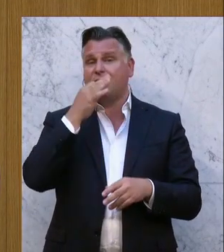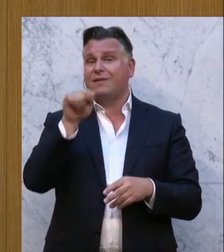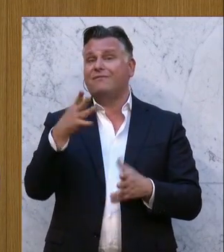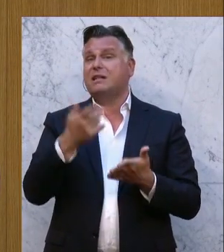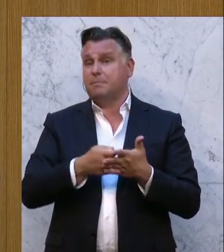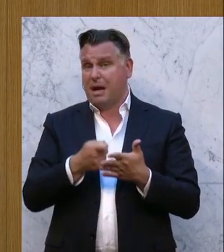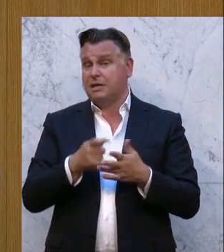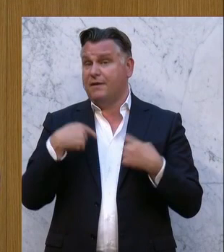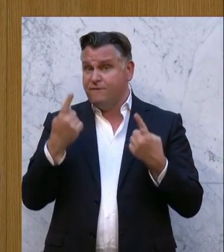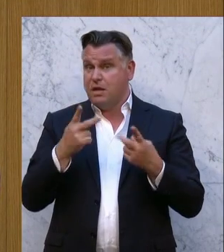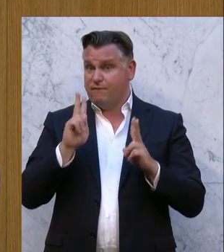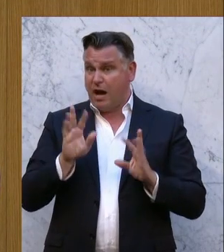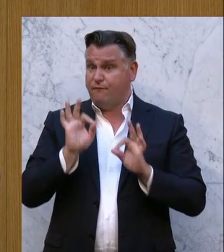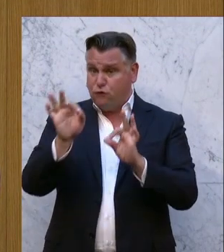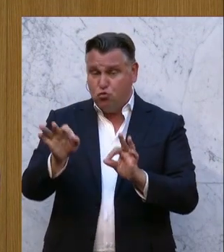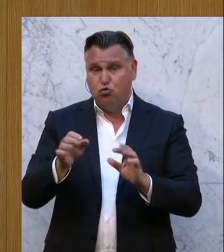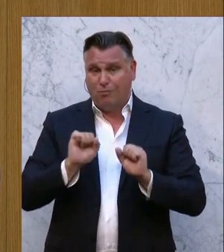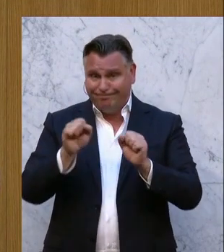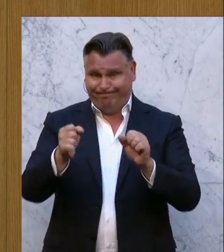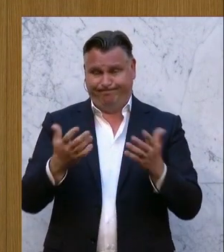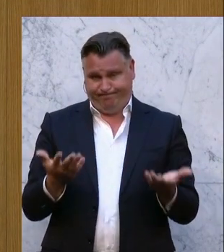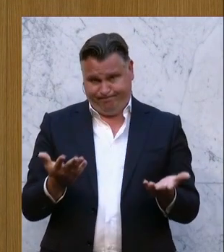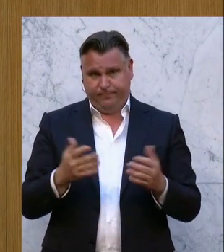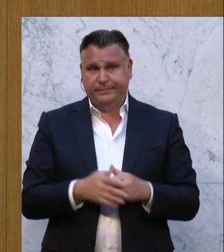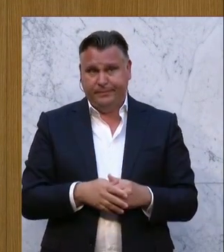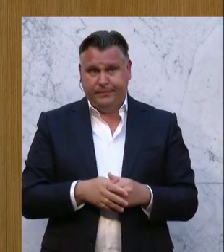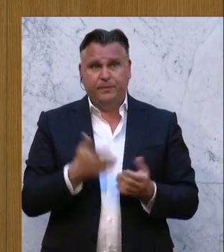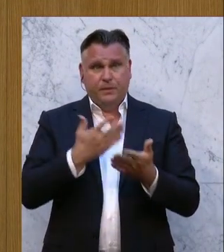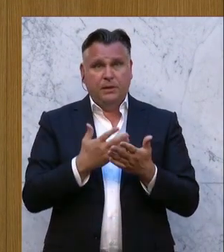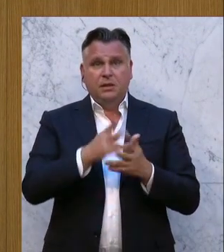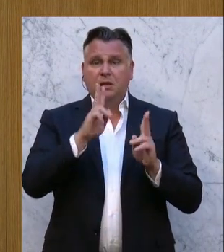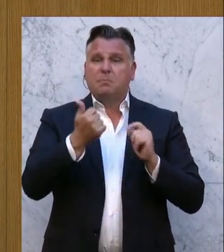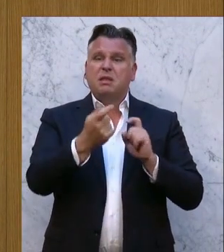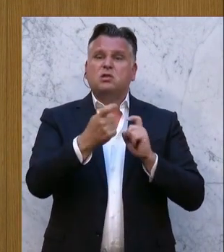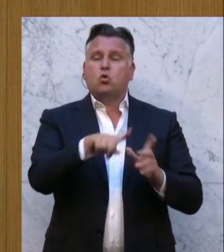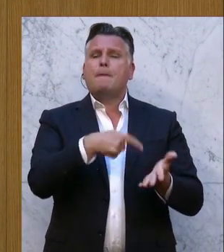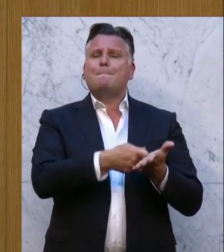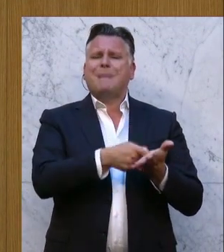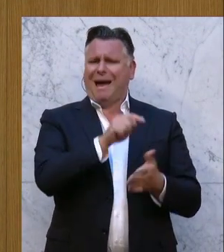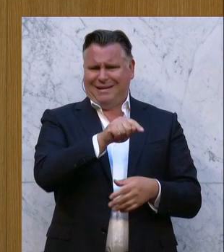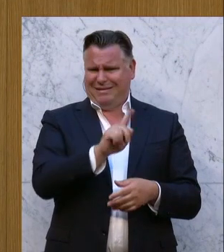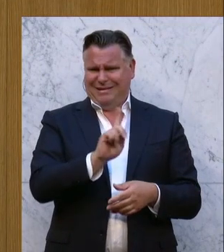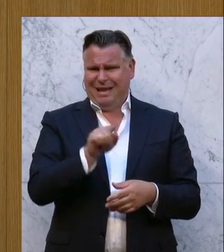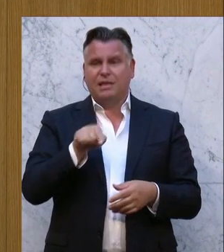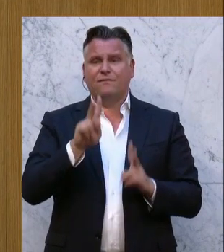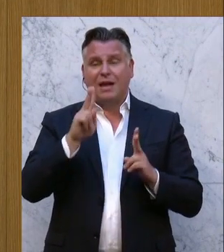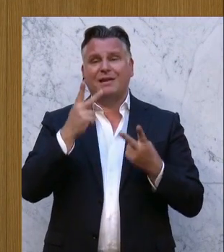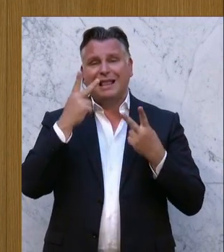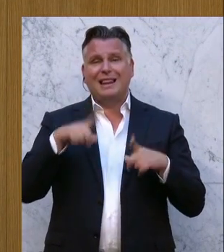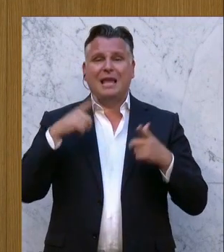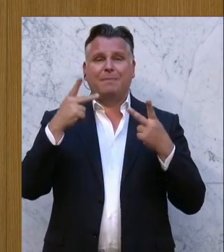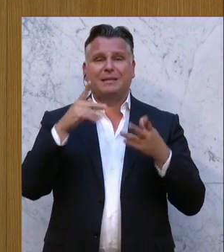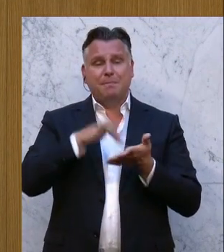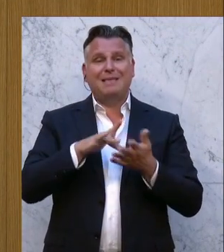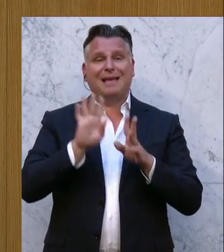sind wir bereit dafür aufzubringen? Und wir sollten nicht über den Preis permanent diskutieren, sondern über den Wert der Lebensmittel. Und ich